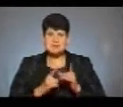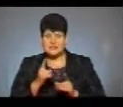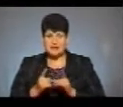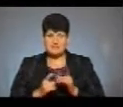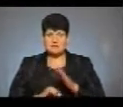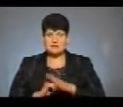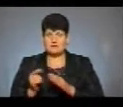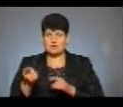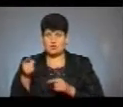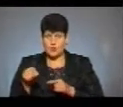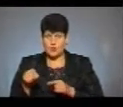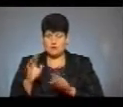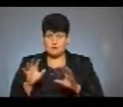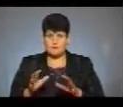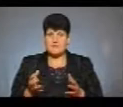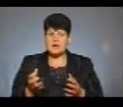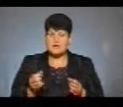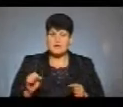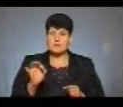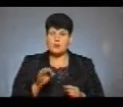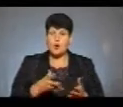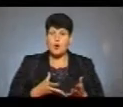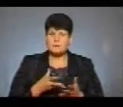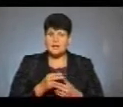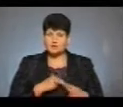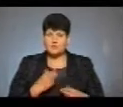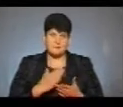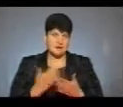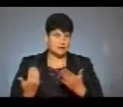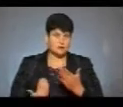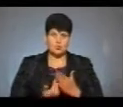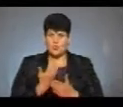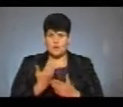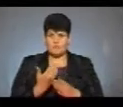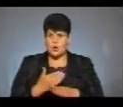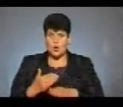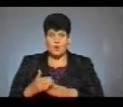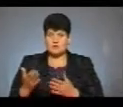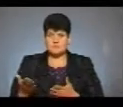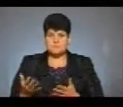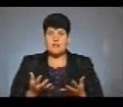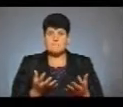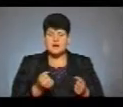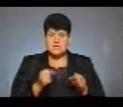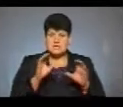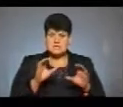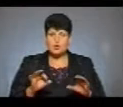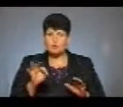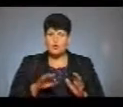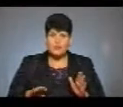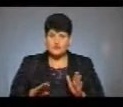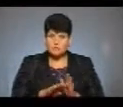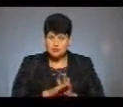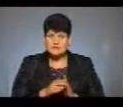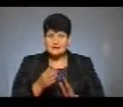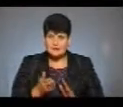підставі цього закону. Прийняли закон про оплату праці і маєте новий розділ в Кодексі законів про працю. Прийняли закон про відпустки і новий